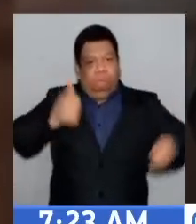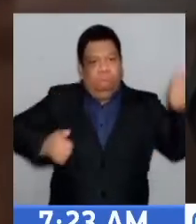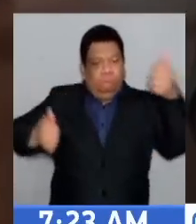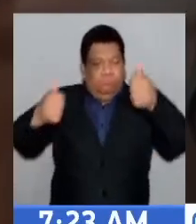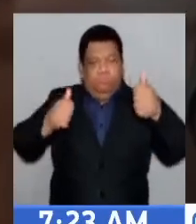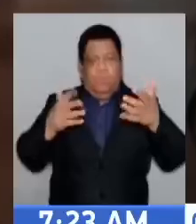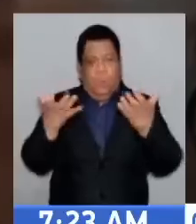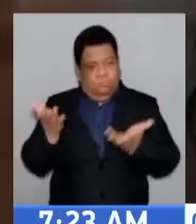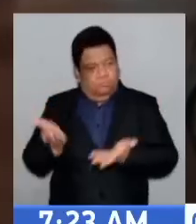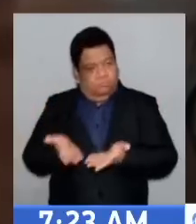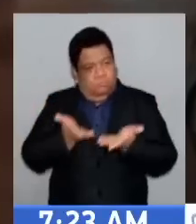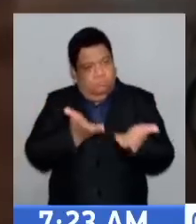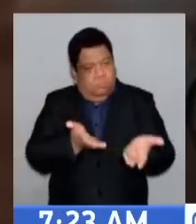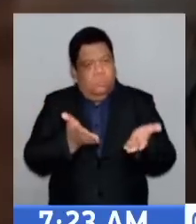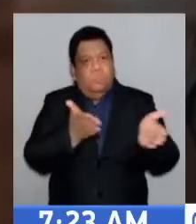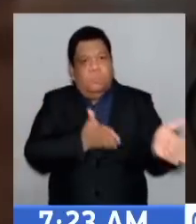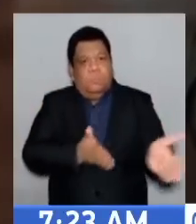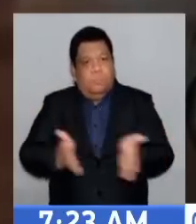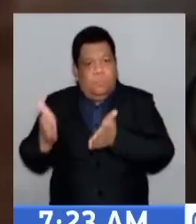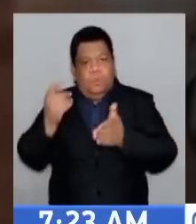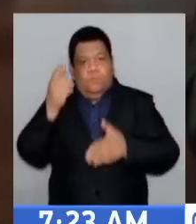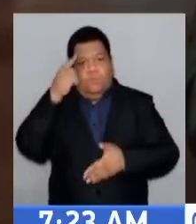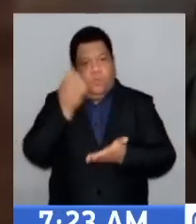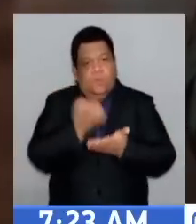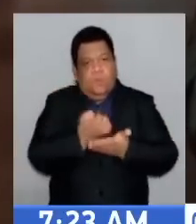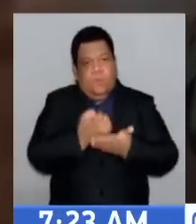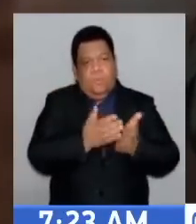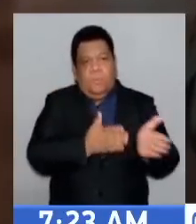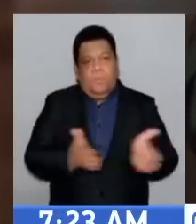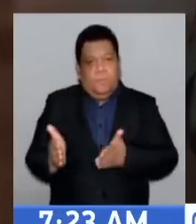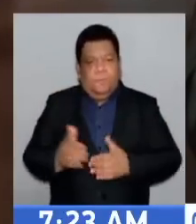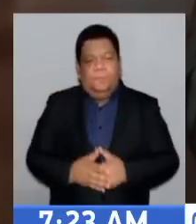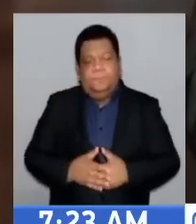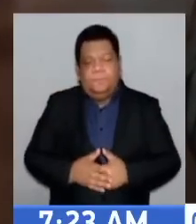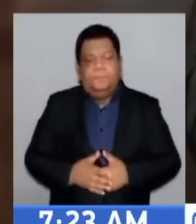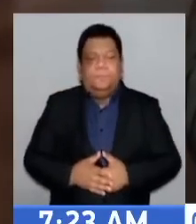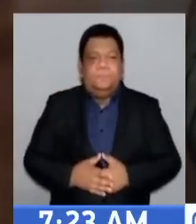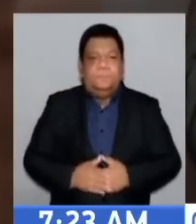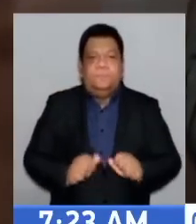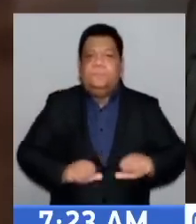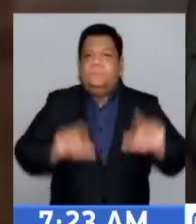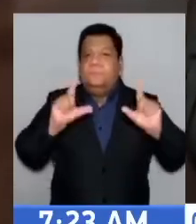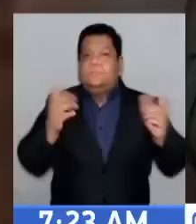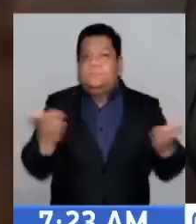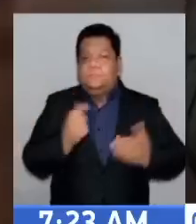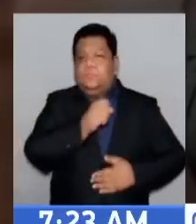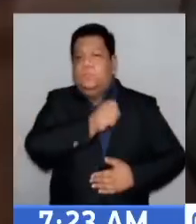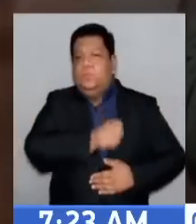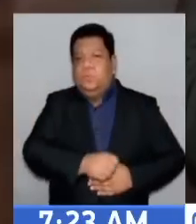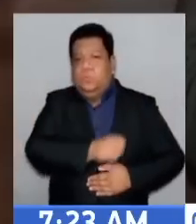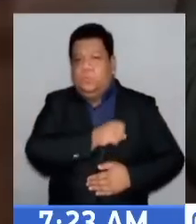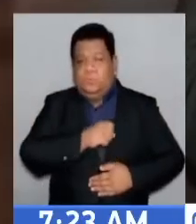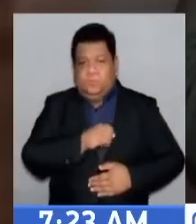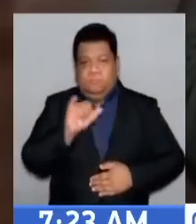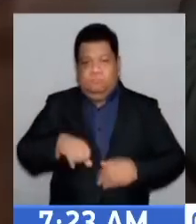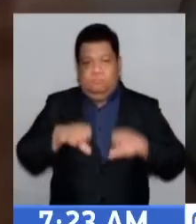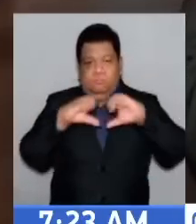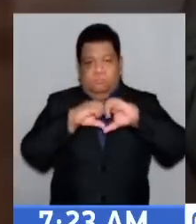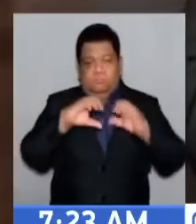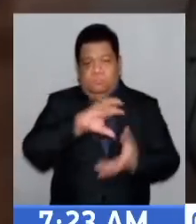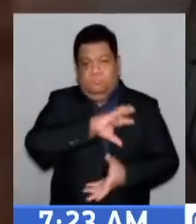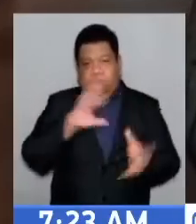kanyang economic plans. At live mula rito sa Switzerland, para sa unang balita, JP Soriano para sa